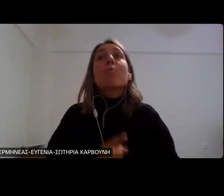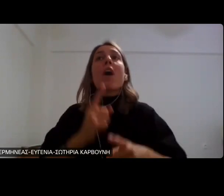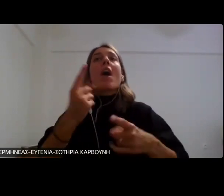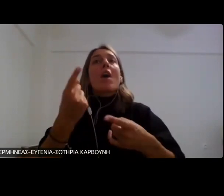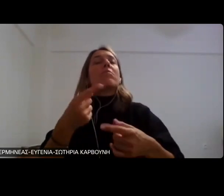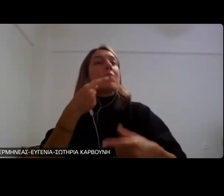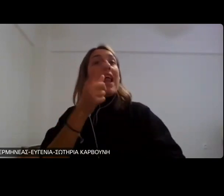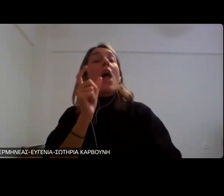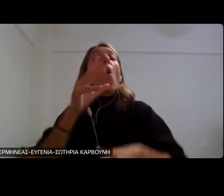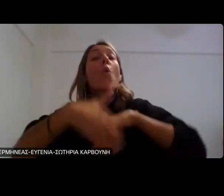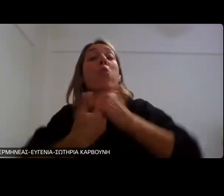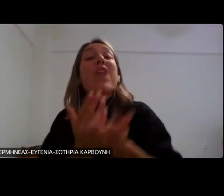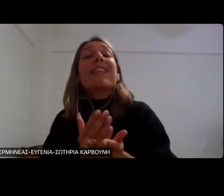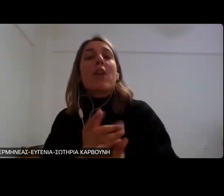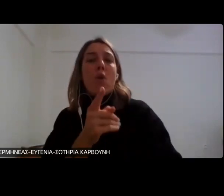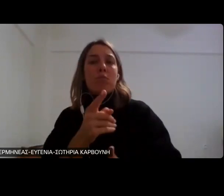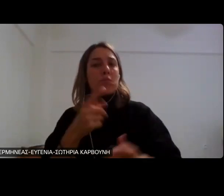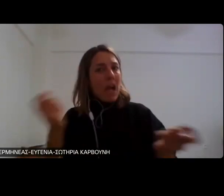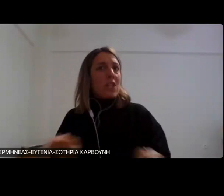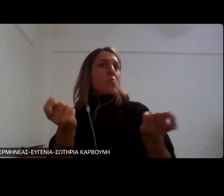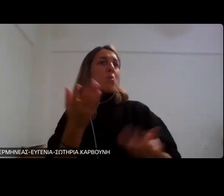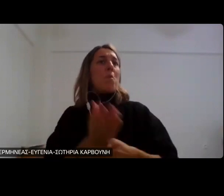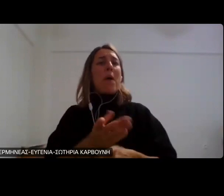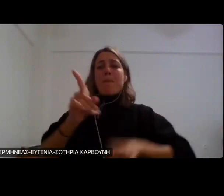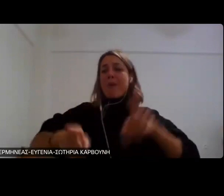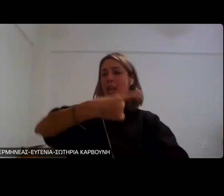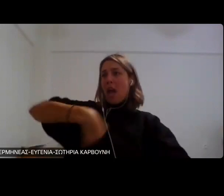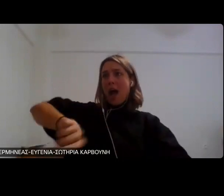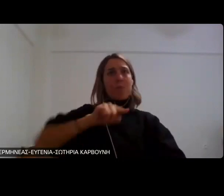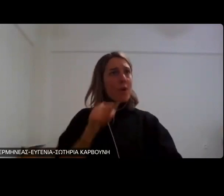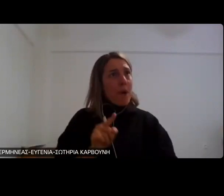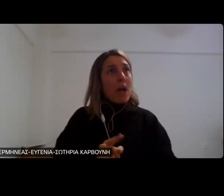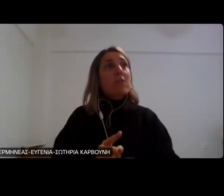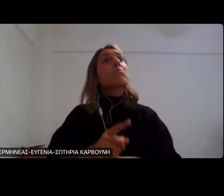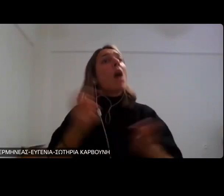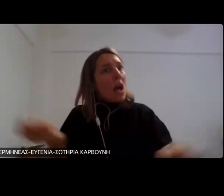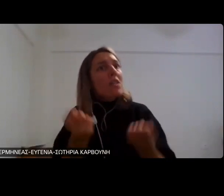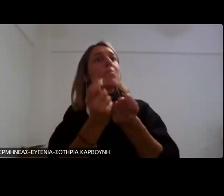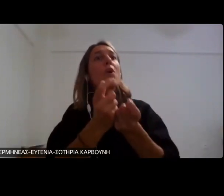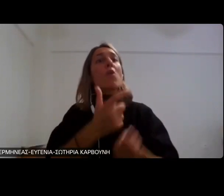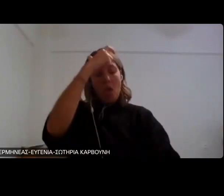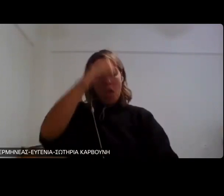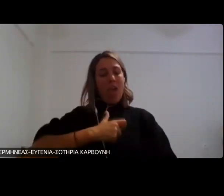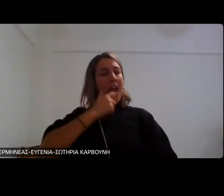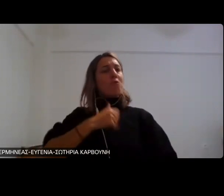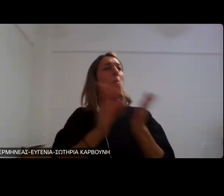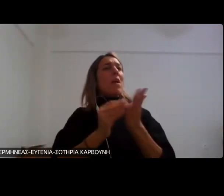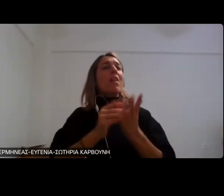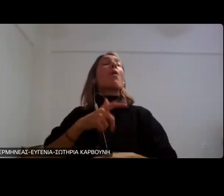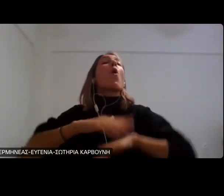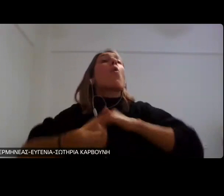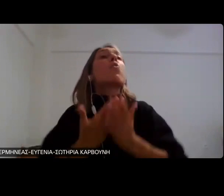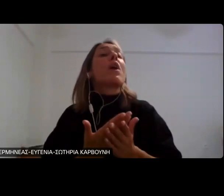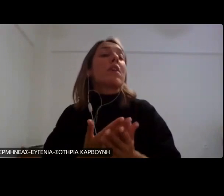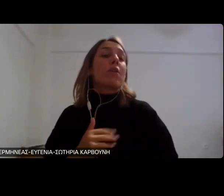ως συμπεριληπτικού διλεκτικού. Κάποιοι από εμάς εδώ το χρησιμοποιούν, αναφέρουν σαν αυτό το στο ουδέτερο. Δεν είναι εύκολο και δεν προσφέρονται όλες οι λέξεις.